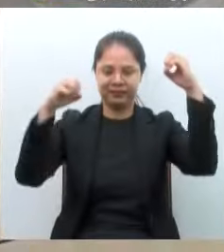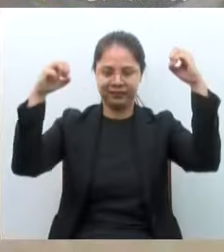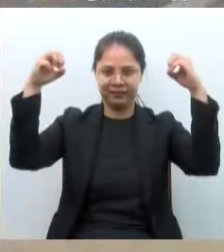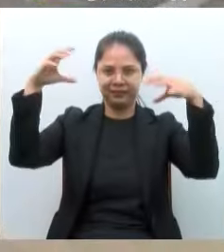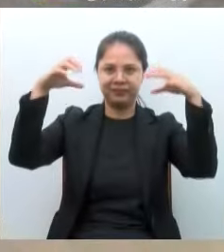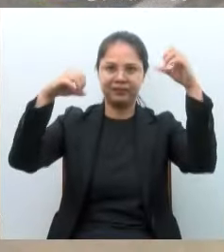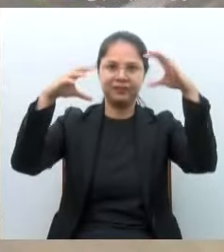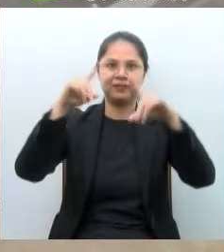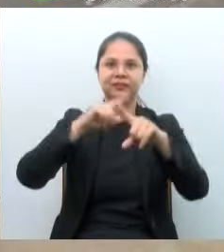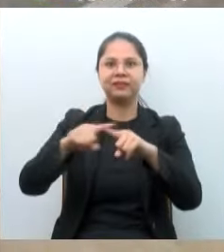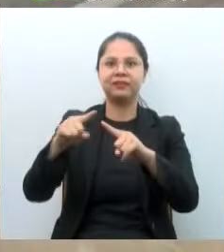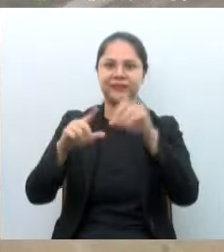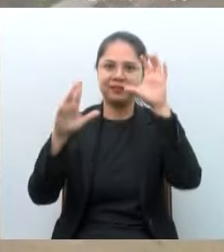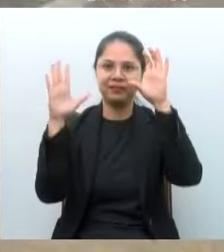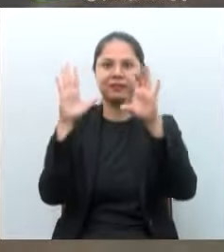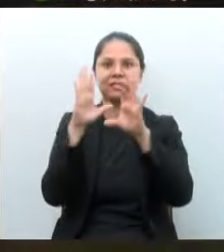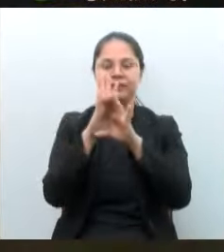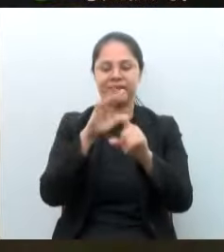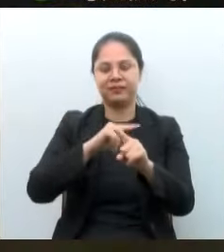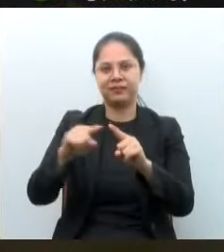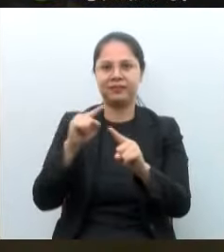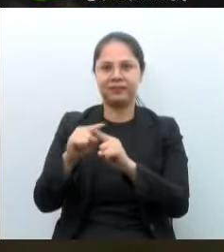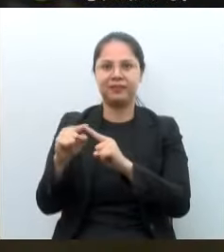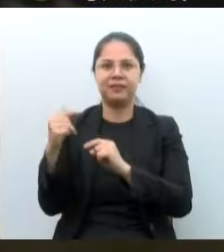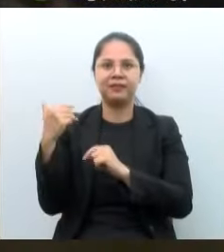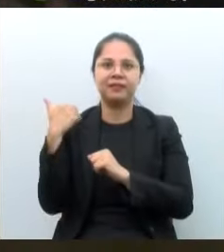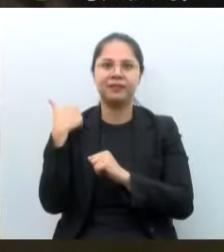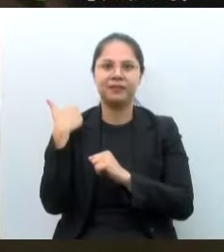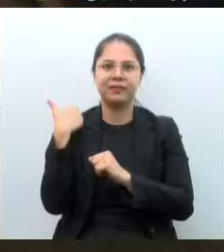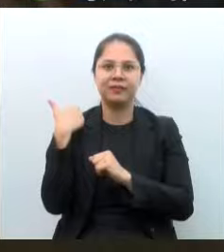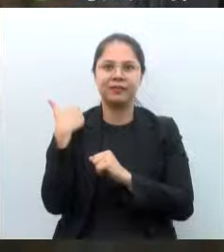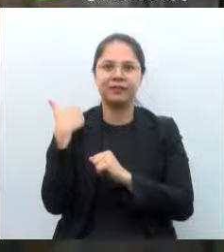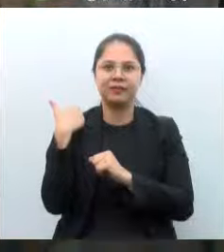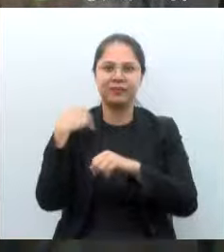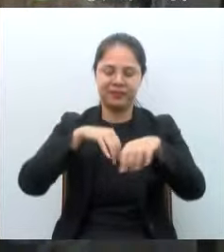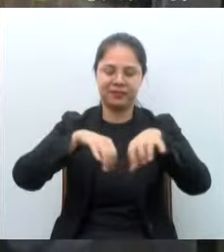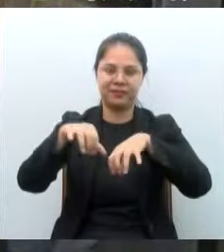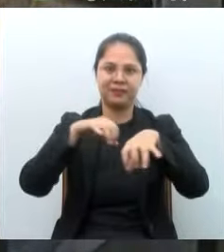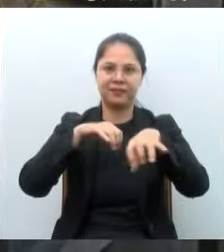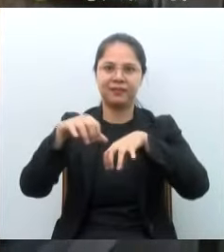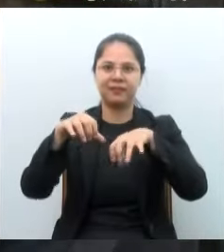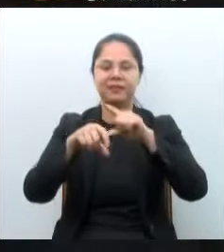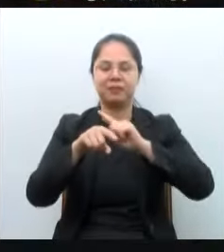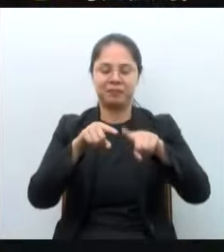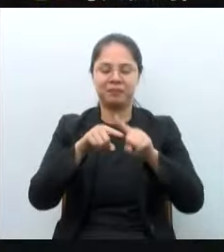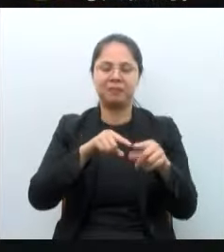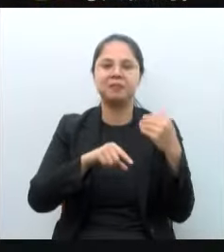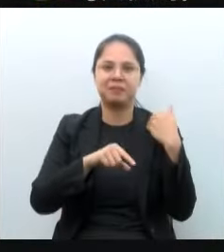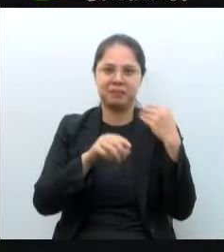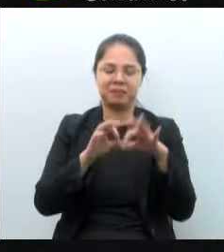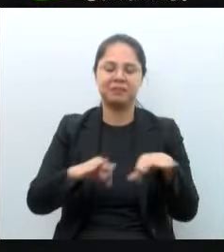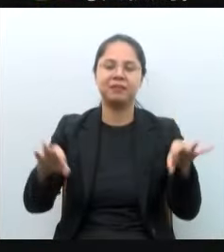แล้วก็ในเรื่องของภาพนะครับผมเพราะว่ามันจะต้องมีการเมเนจแล้วก็จัดการเรื่องนี้ค่อนข้างมากครับผม